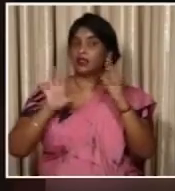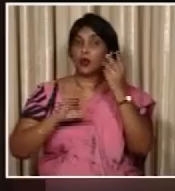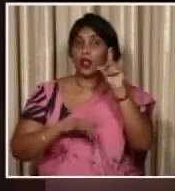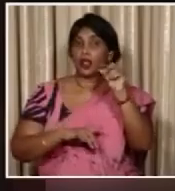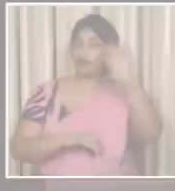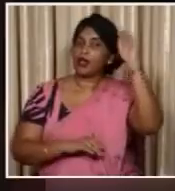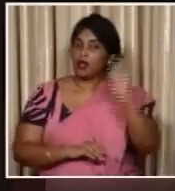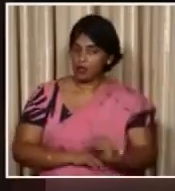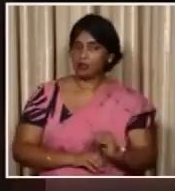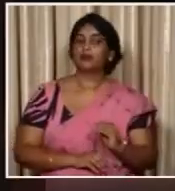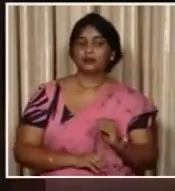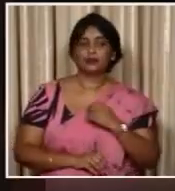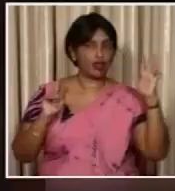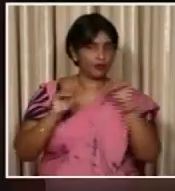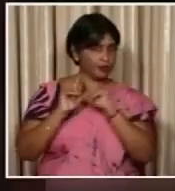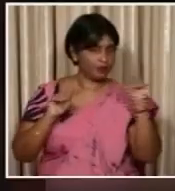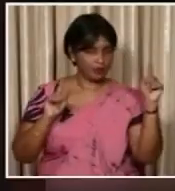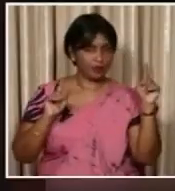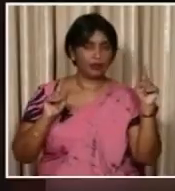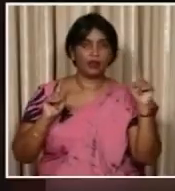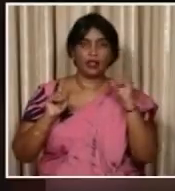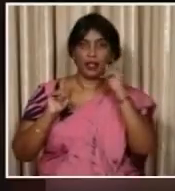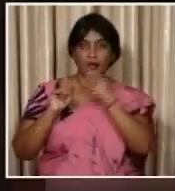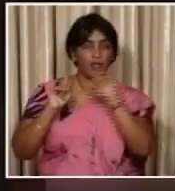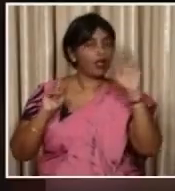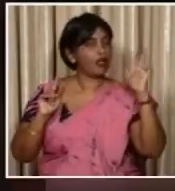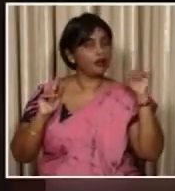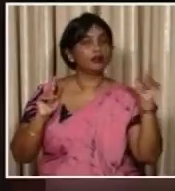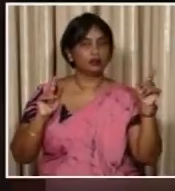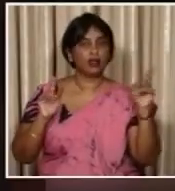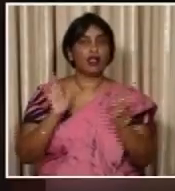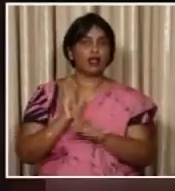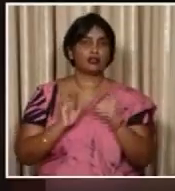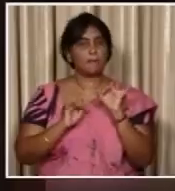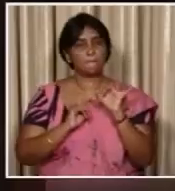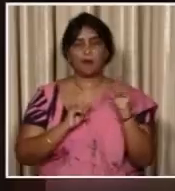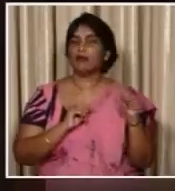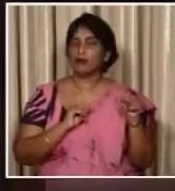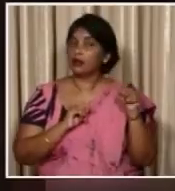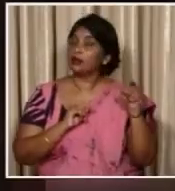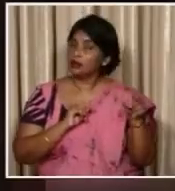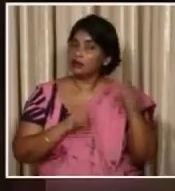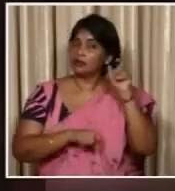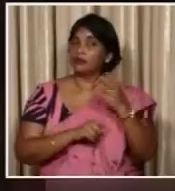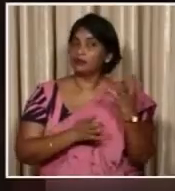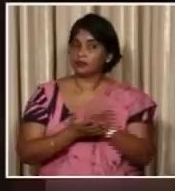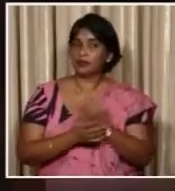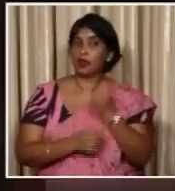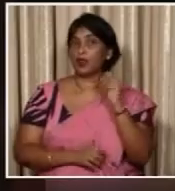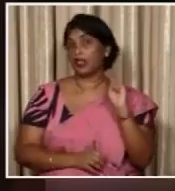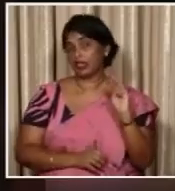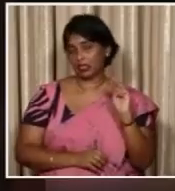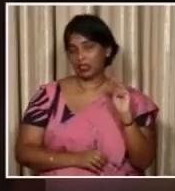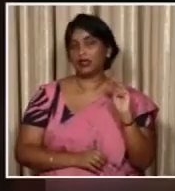11කින් අඩු කරන්න අපි යෝජනා කරලා තියෙනවා. 60යි 90යි අතරේ ඒත් ඉන්නවා ලක්ෂ 15ක් විතර. ඒ පිරිසකින් අය කරනවා රුපියල් 30ක්